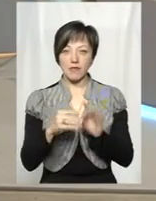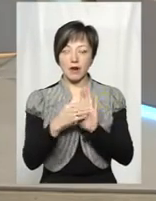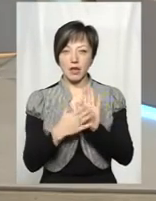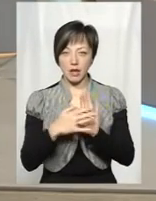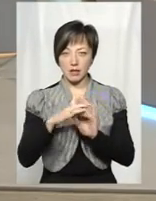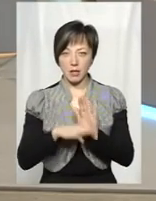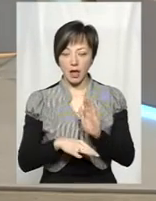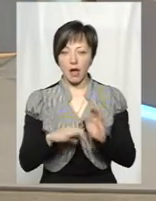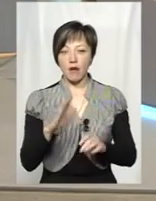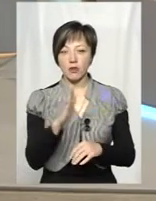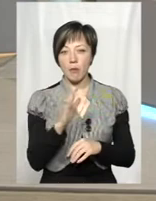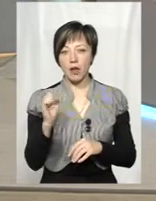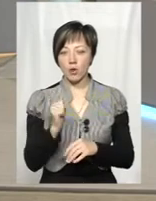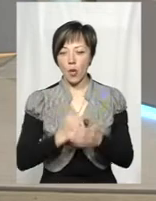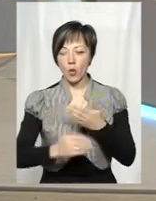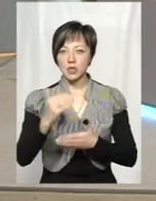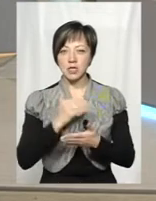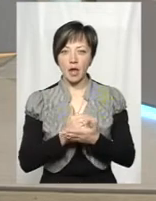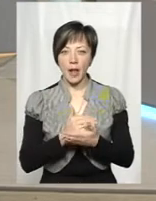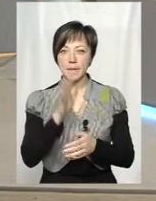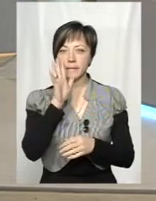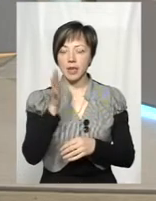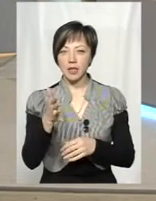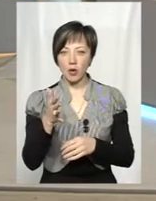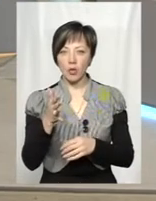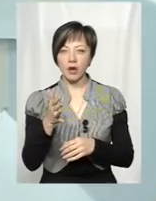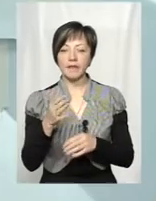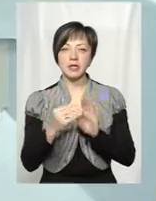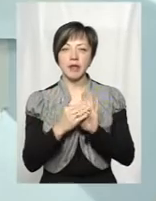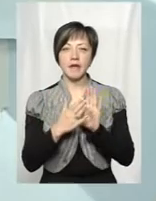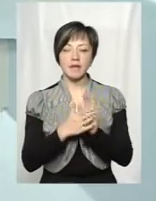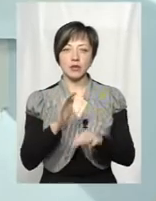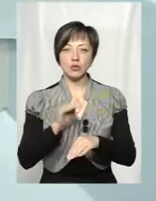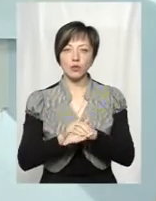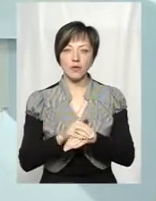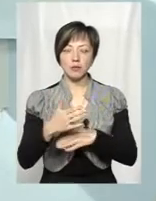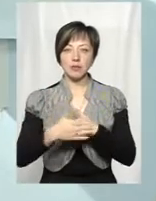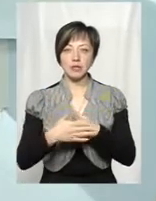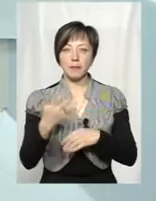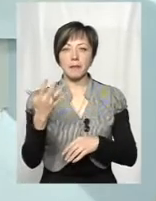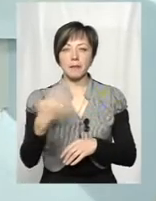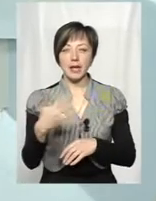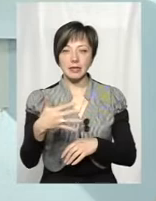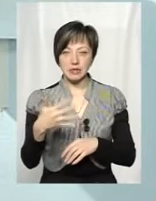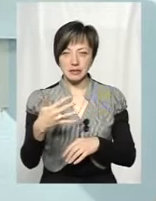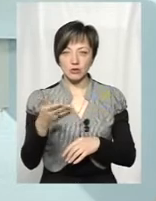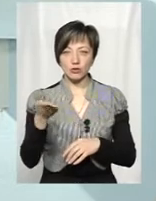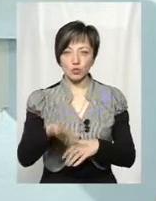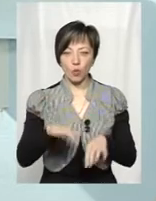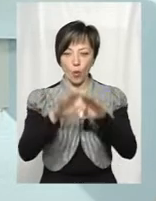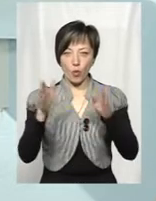а з Володимиром Анатолійовичем протягом останніх, по суті, 5 років нами зафіксовано близько 50 курганів.